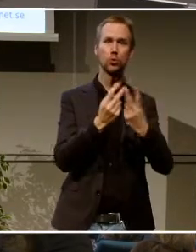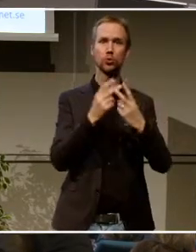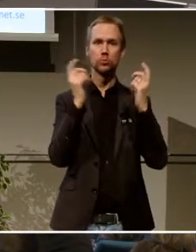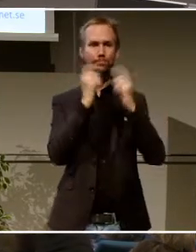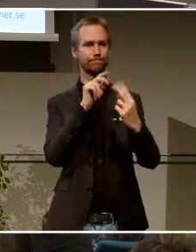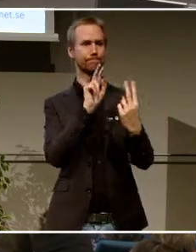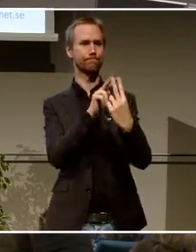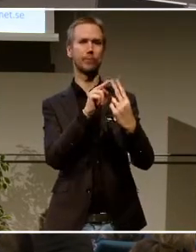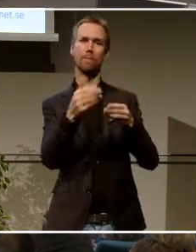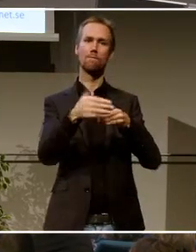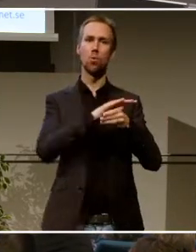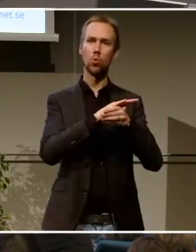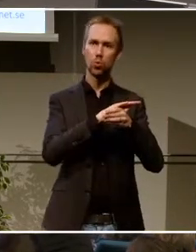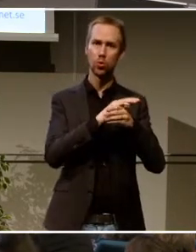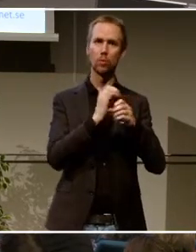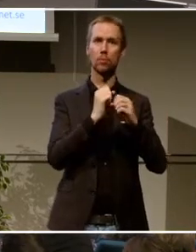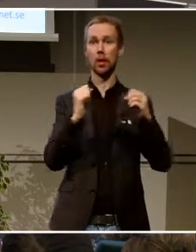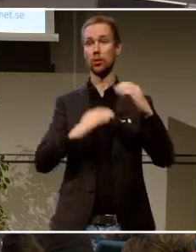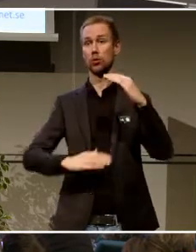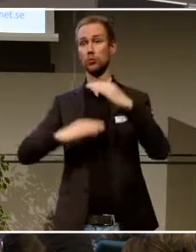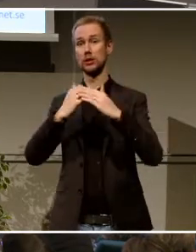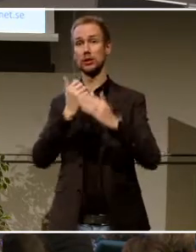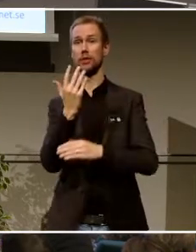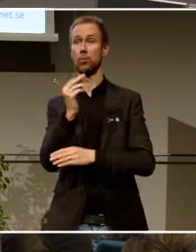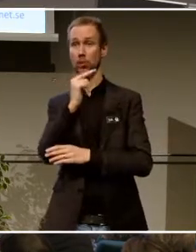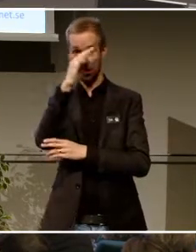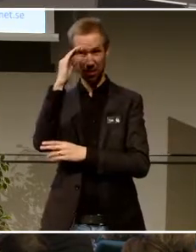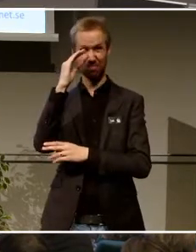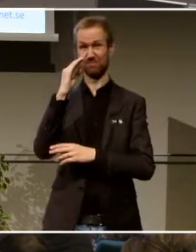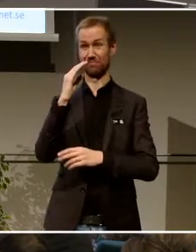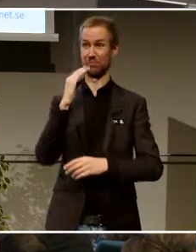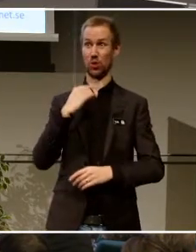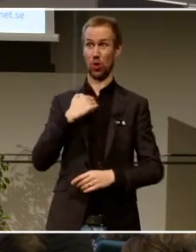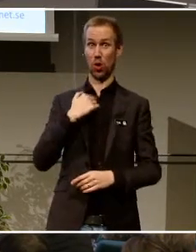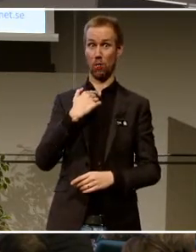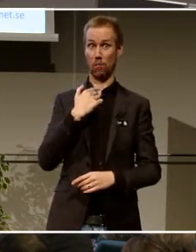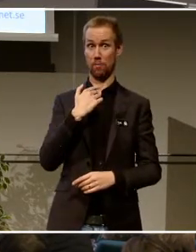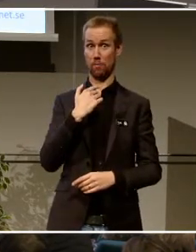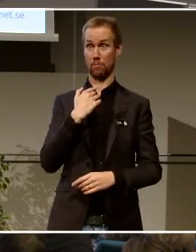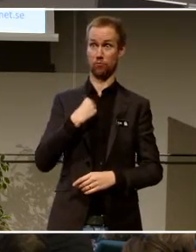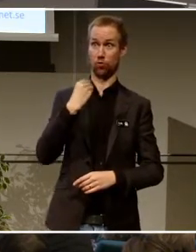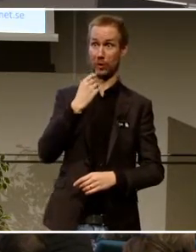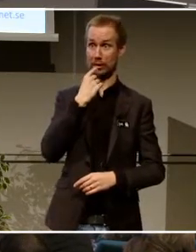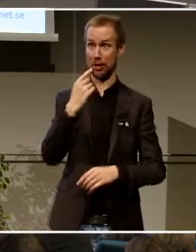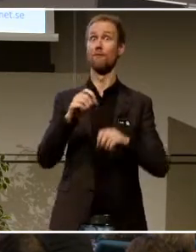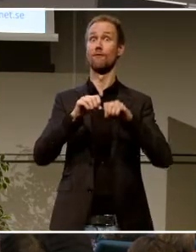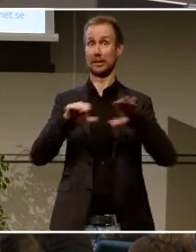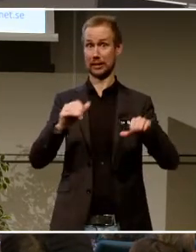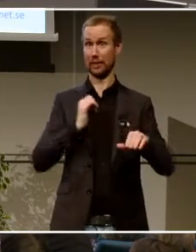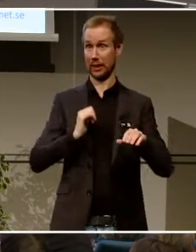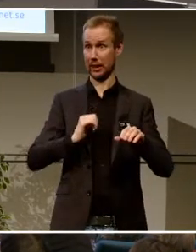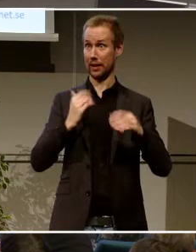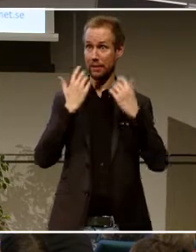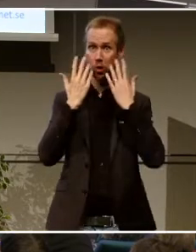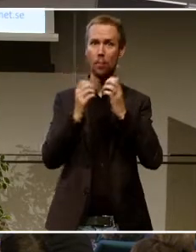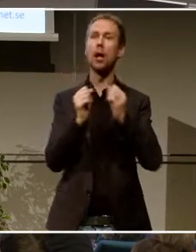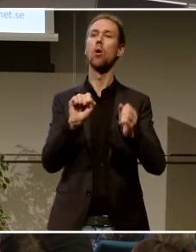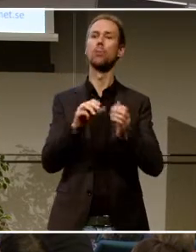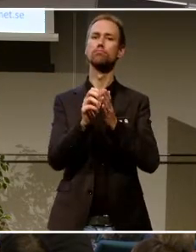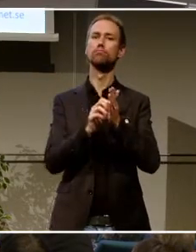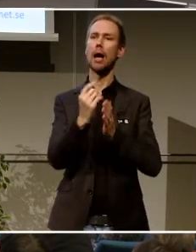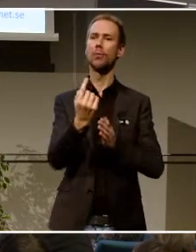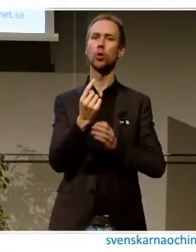45 års ålder så törs jag väl nästan säga att alla är dagliga användare. Det är inte så många som är utanför. Räknar vi dem i personer så